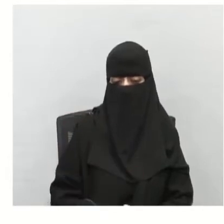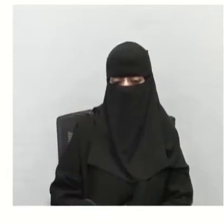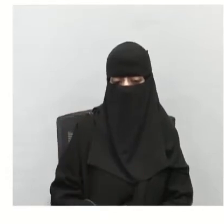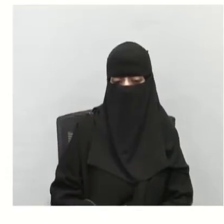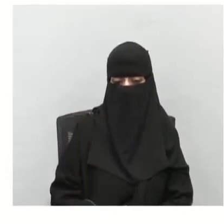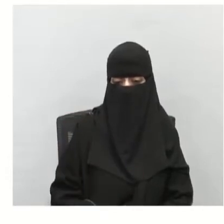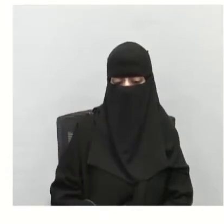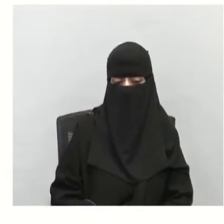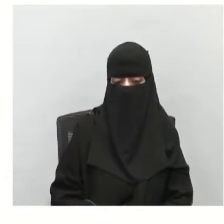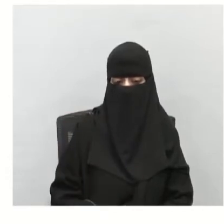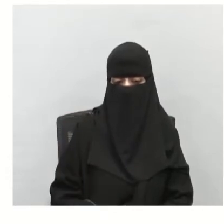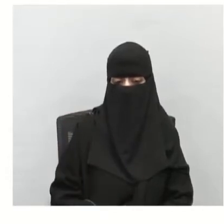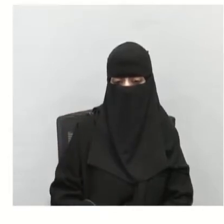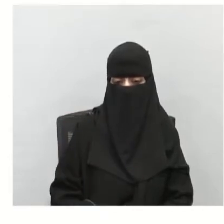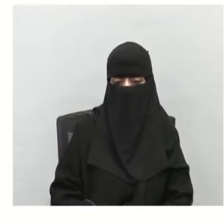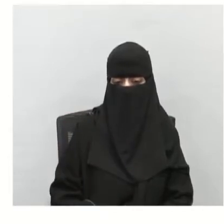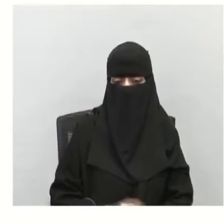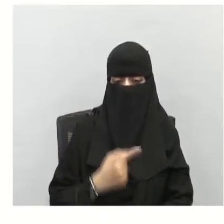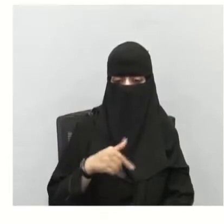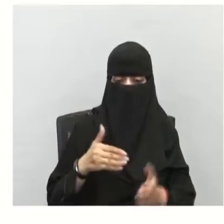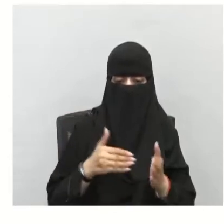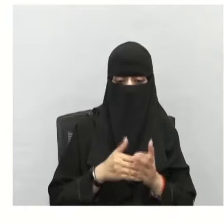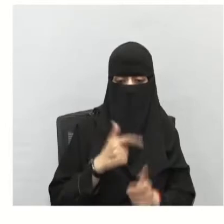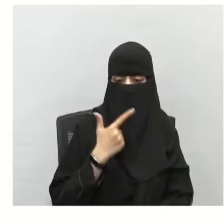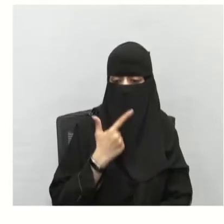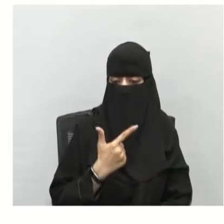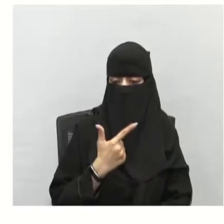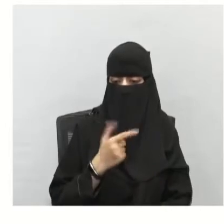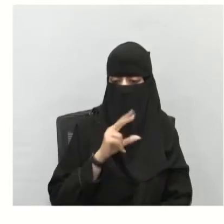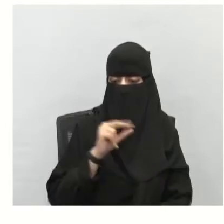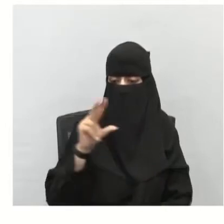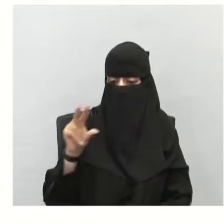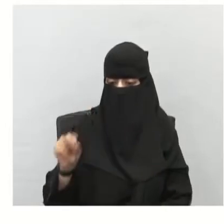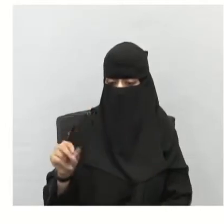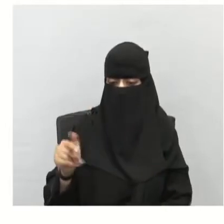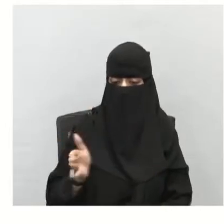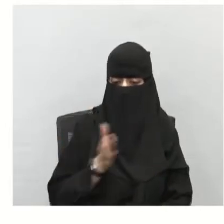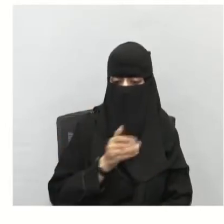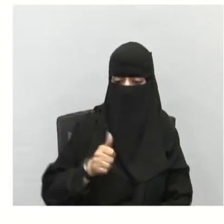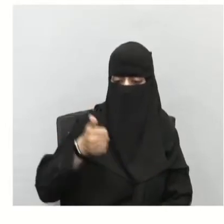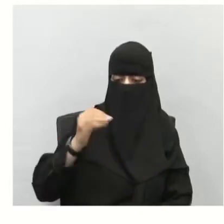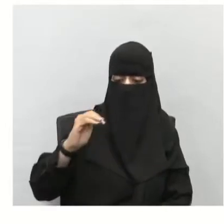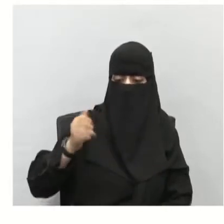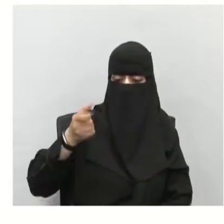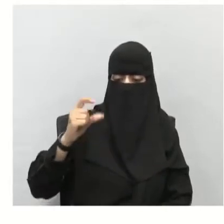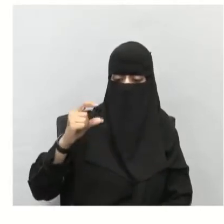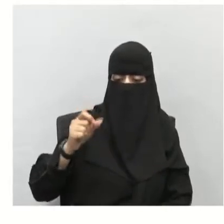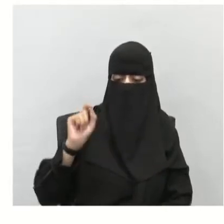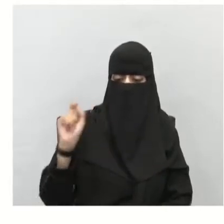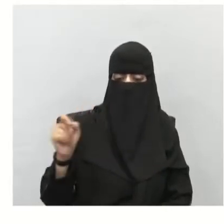العدد نفسه وفي الآحاد 0، وأخيرا هنا العدد 7 نفسه وفي الآحاد 0. إذن